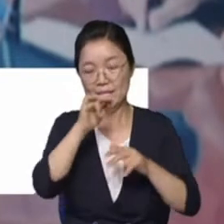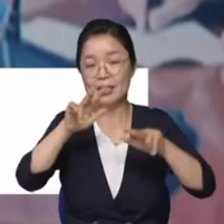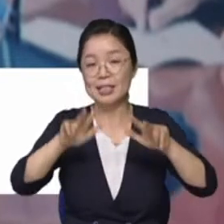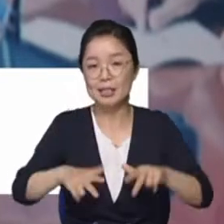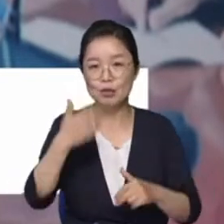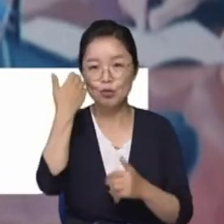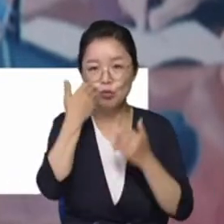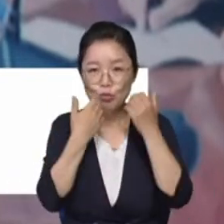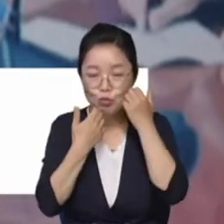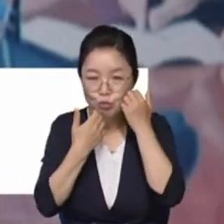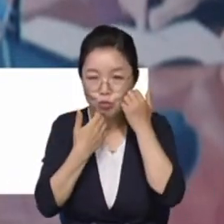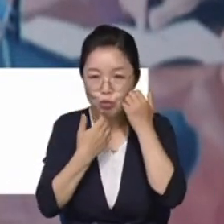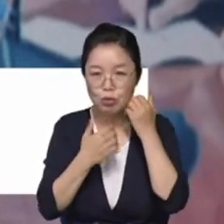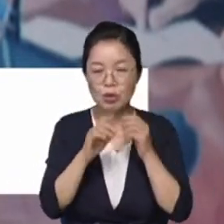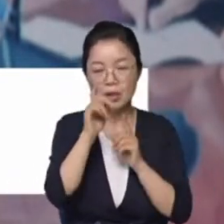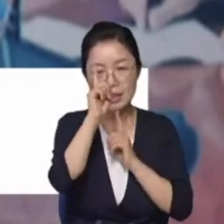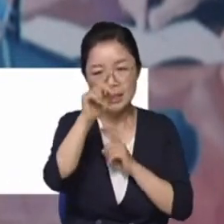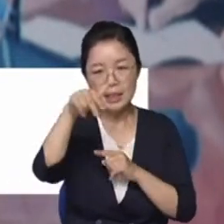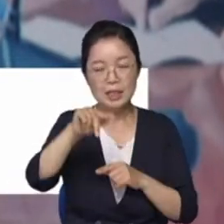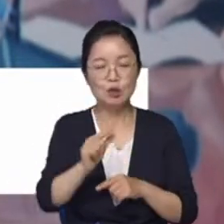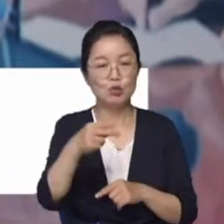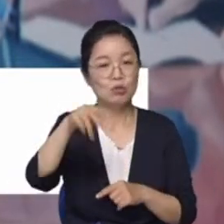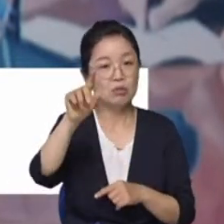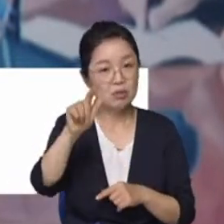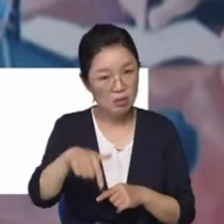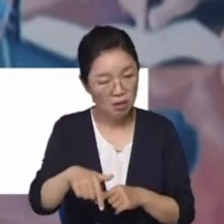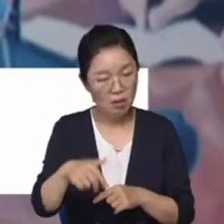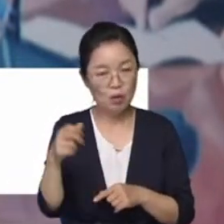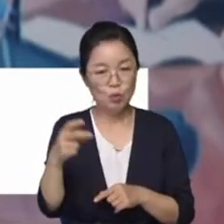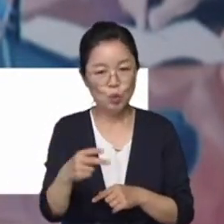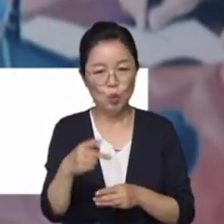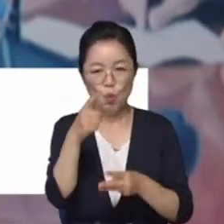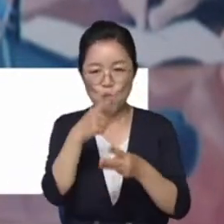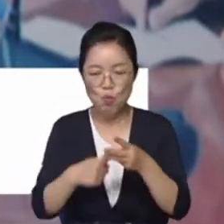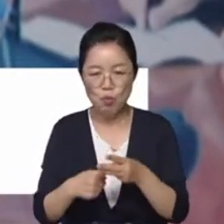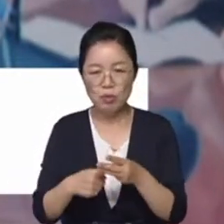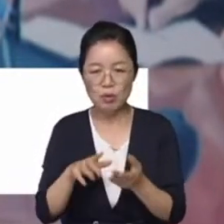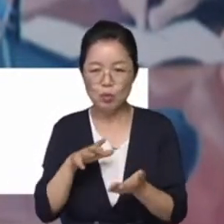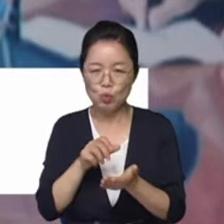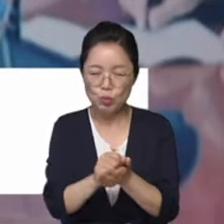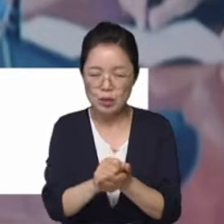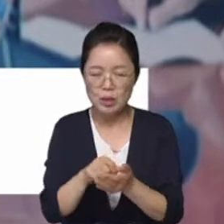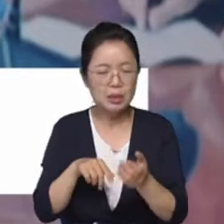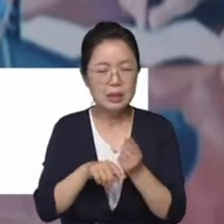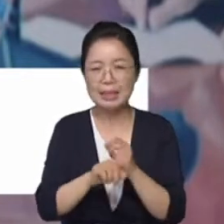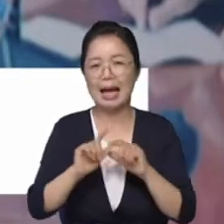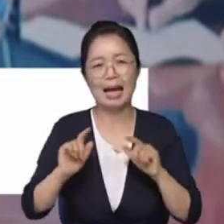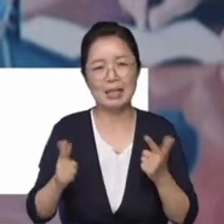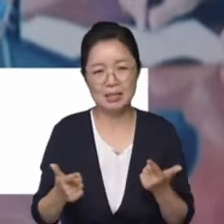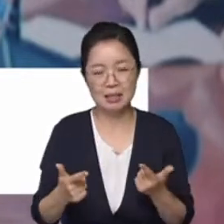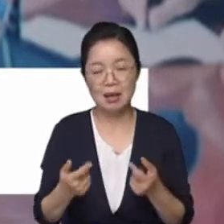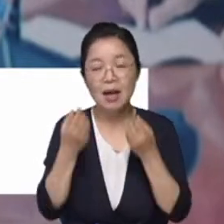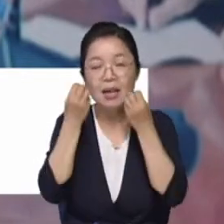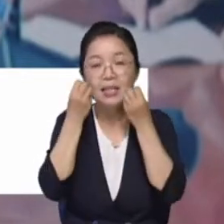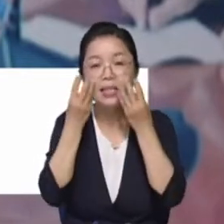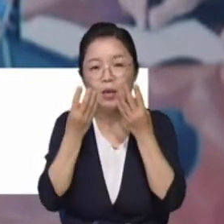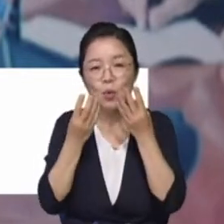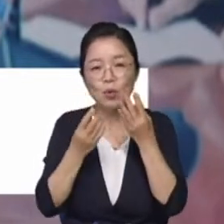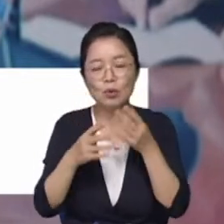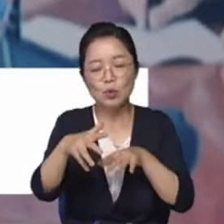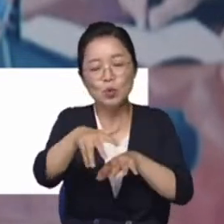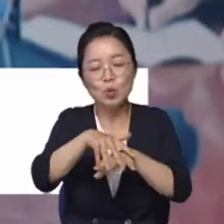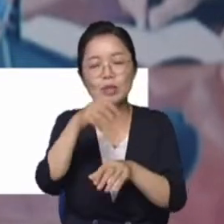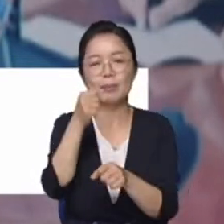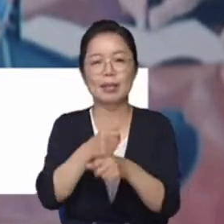누구도 이준석과 윤석열 대통령을 독재의 후예라고 말하지는 않습니다. 이제 우리는 새로운 구도를 가져야 됩니다. 거의 소위 말하는